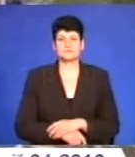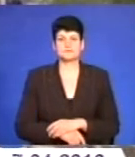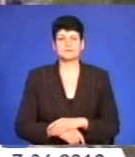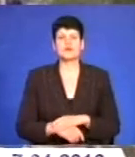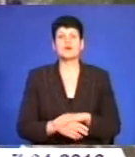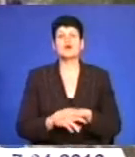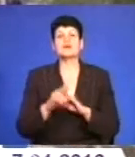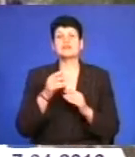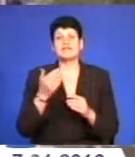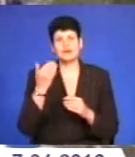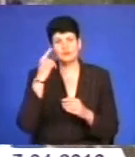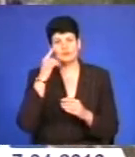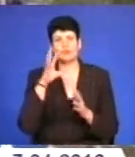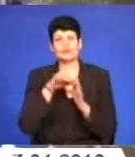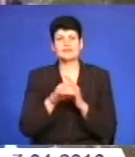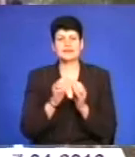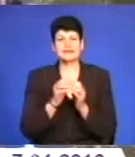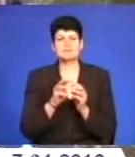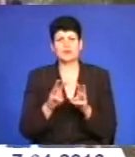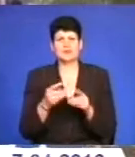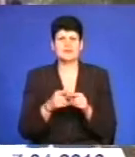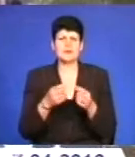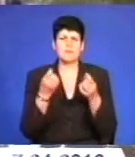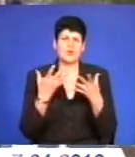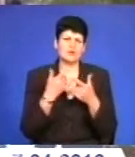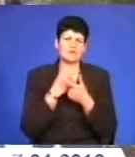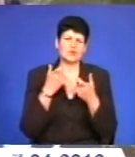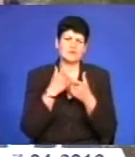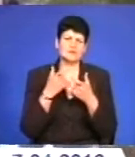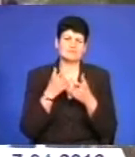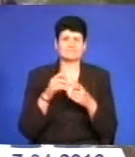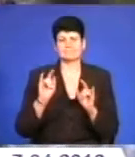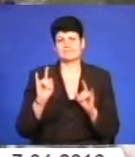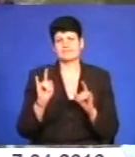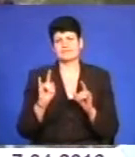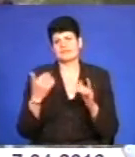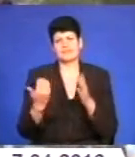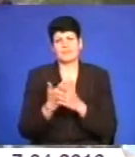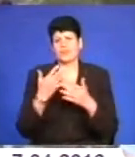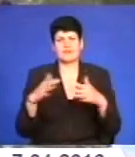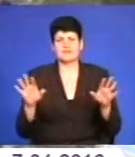думку, вкладуть тих 10 мільйонів чи не вкладуть? Чи це просто такий інформаційний привід і новина?